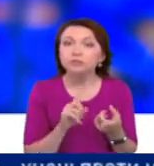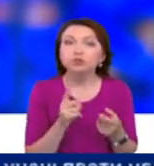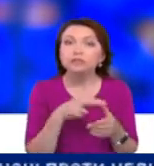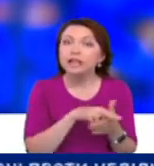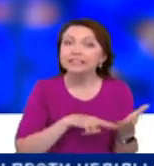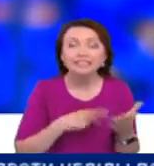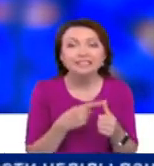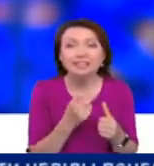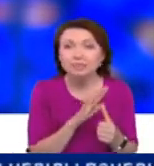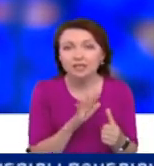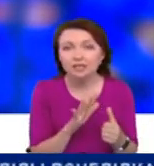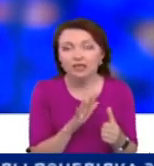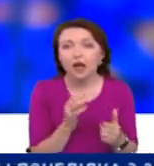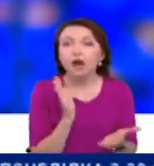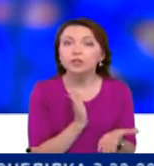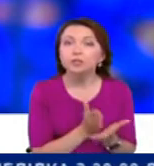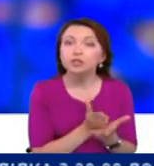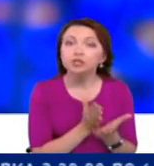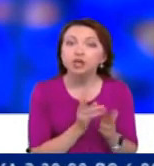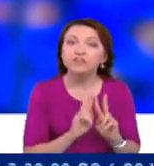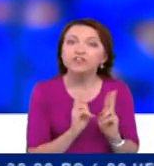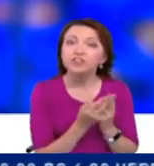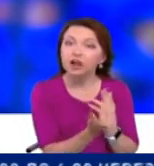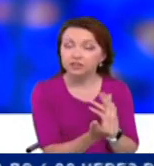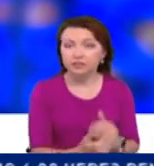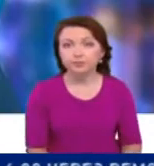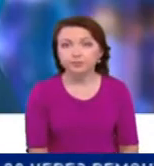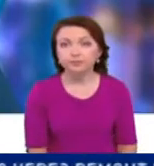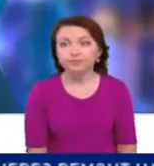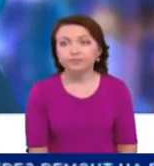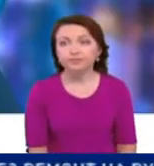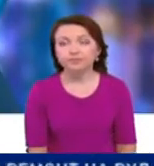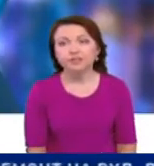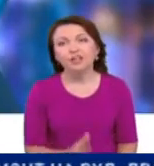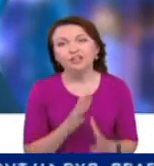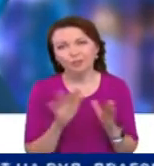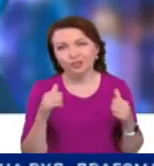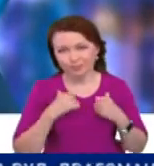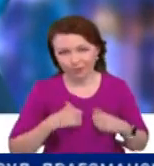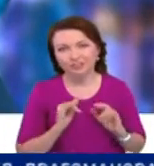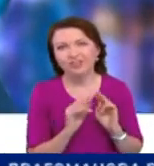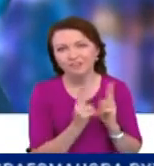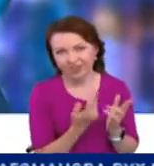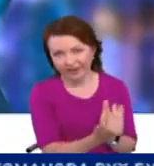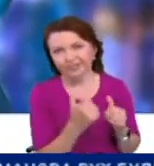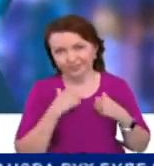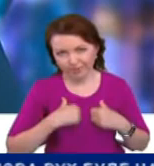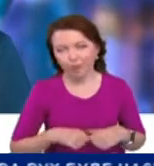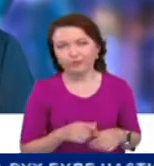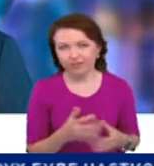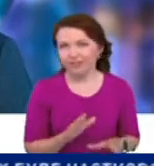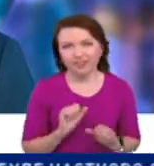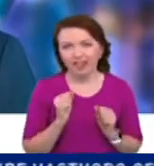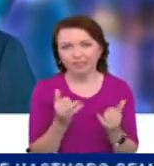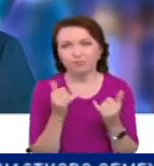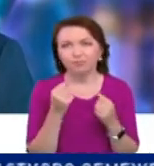неименными. А они принадлежат исключительно федерации. Да, это, наверное, больше спокойствие для федерации, а не для спортсменов. Да, да, да, да.